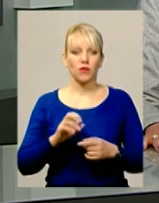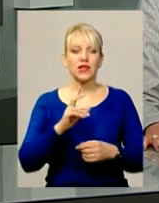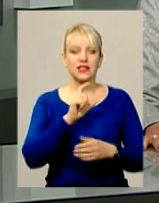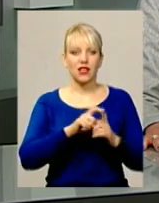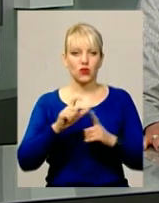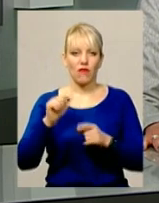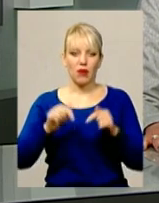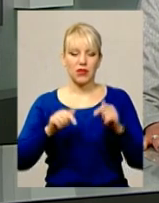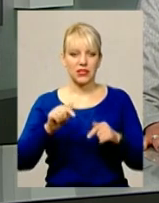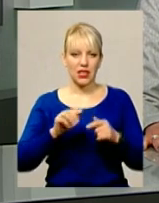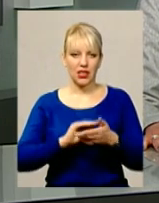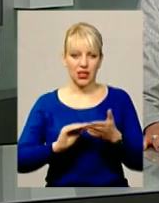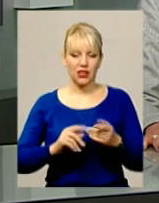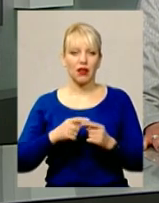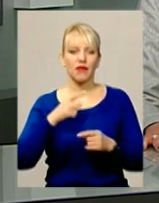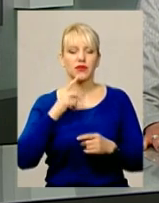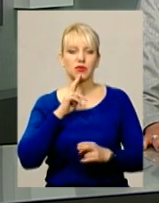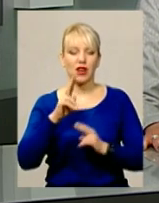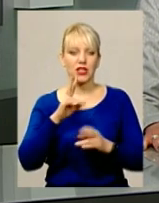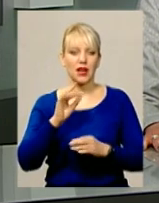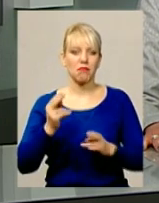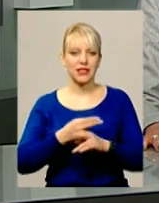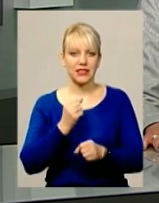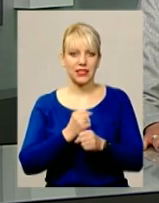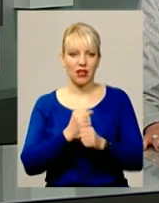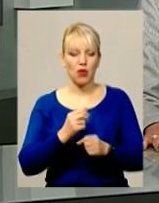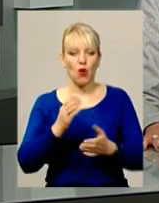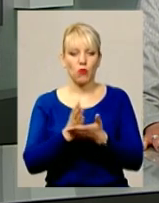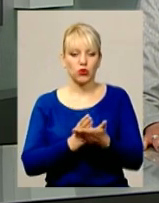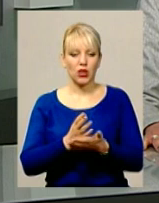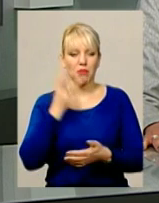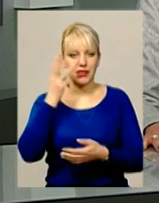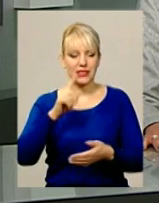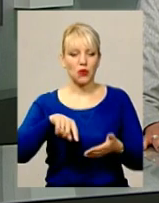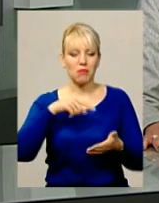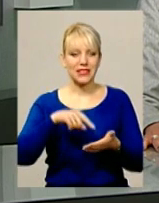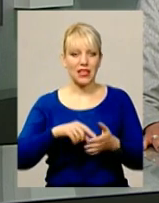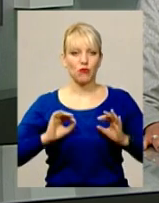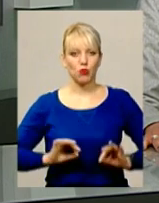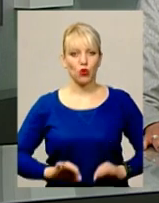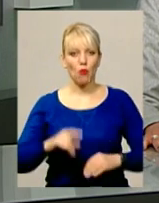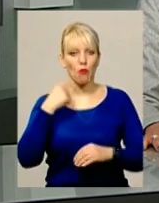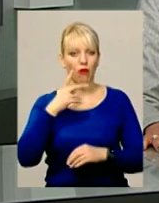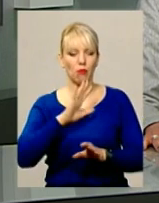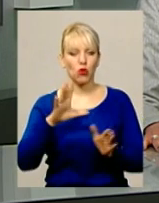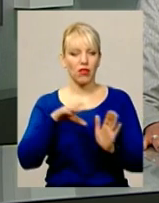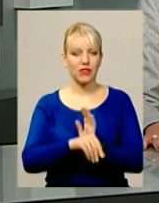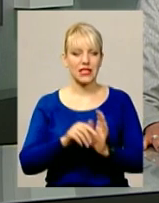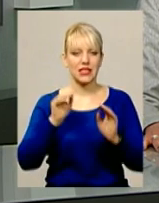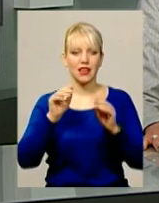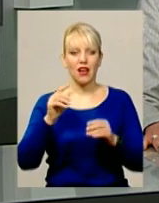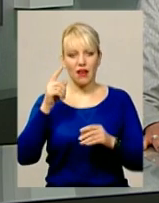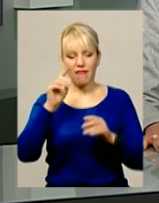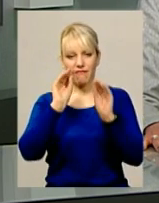Плінської, ув'язнений поскаржився на бездіяльність посадовців Хмельницької місцевої прокуратури. Йдеться про невнесення відомостей про